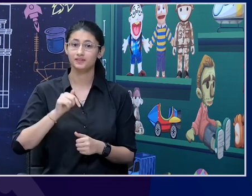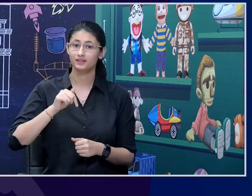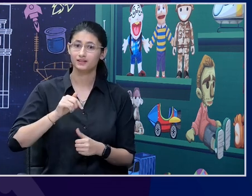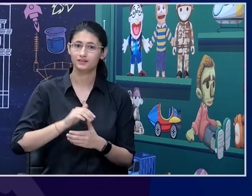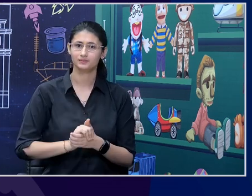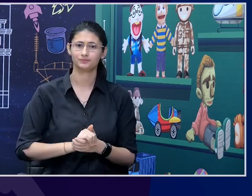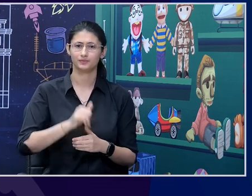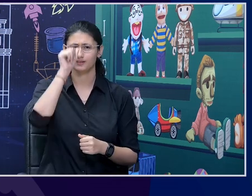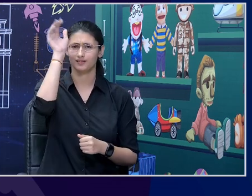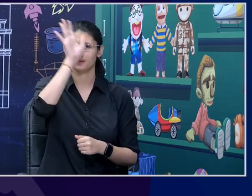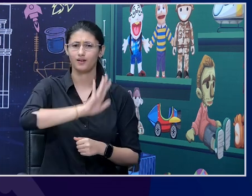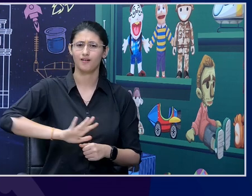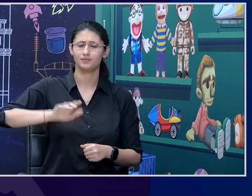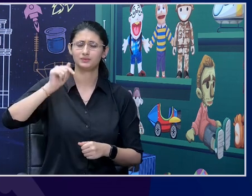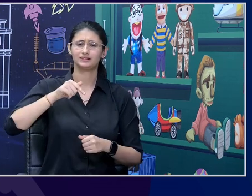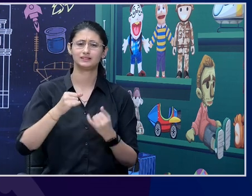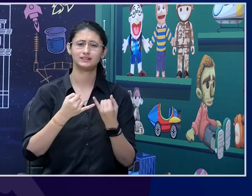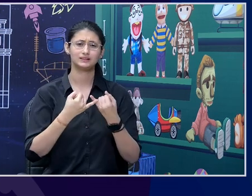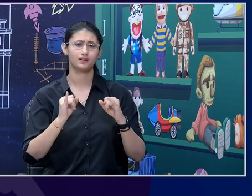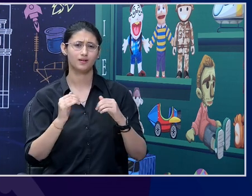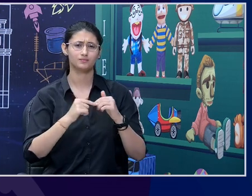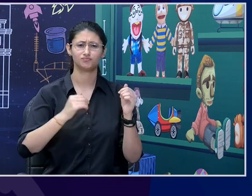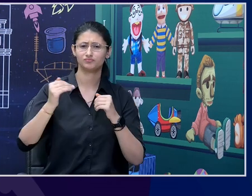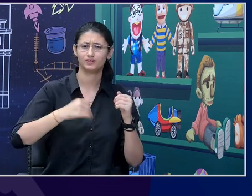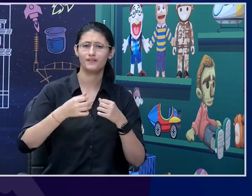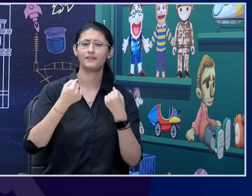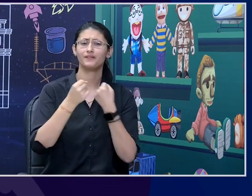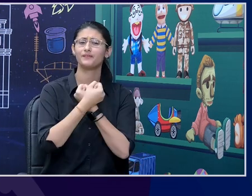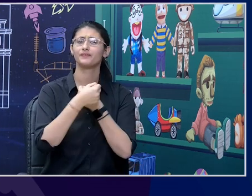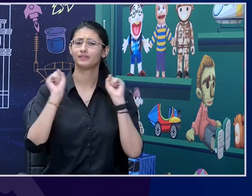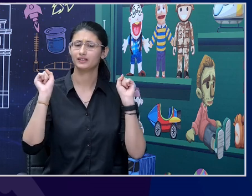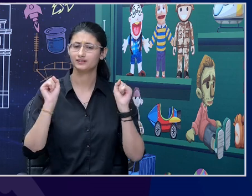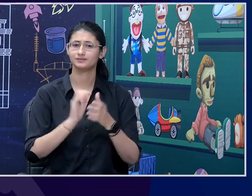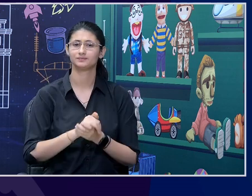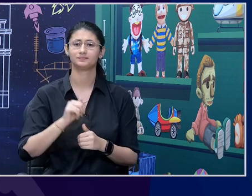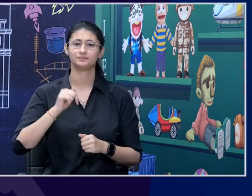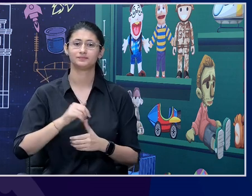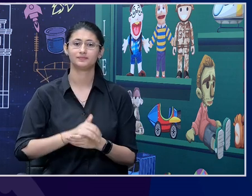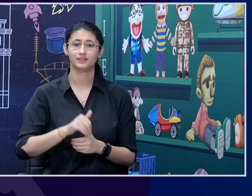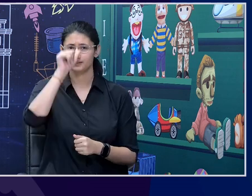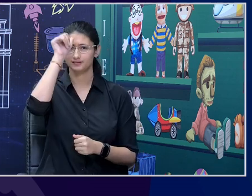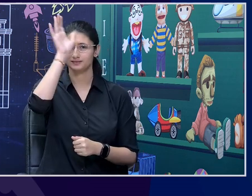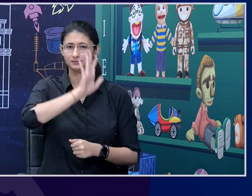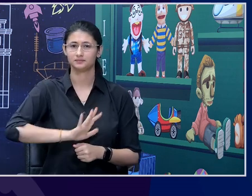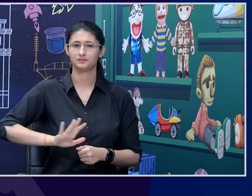कमिटेड तो द डेमोक्रेसी एंड मल्टीलेटरलिज्म इंडिया g20 प्रेसिडेंट